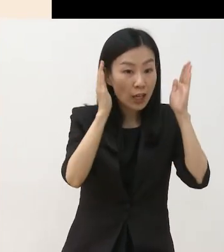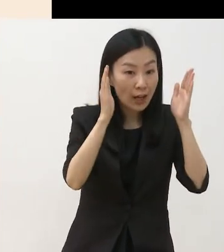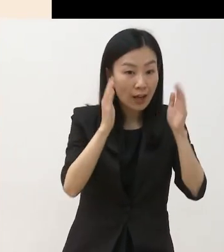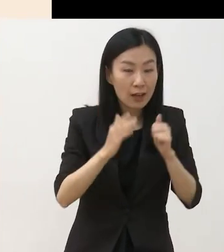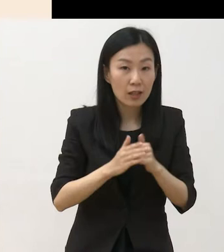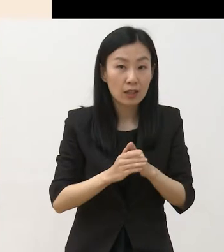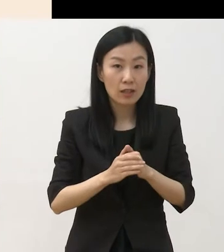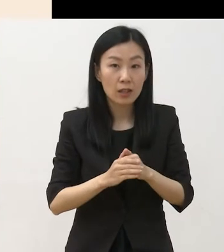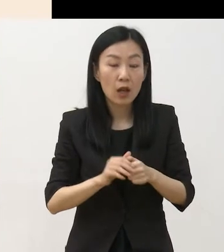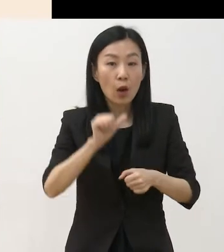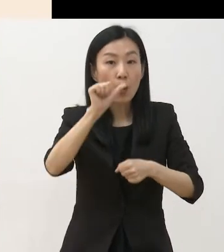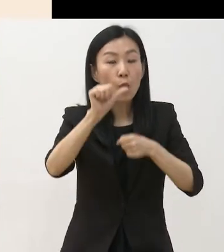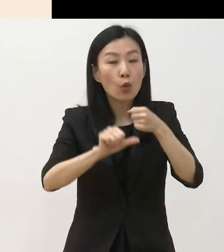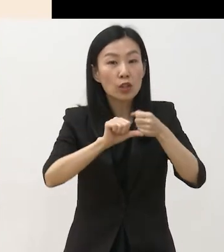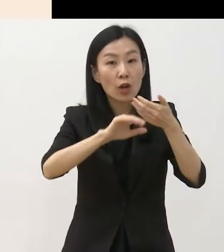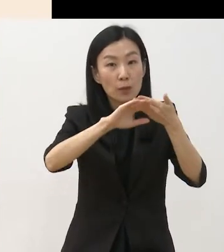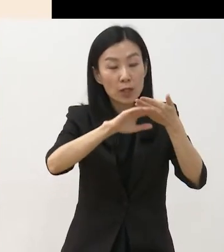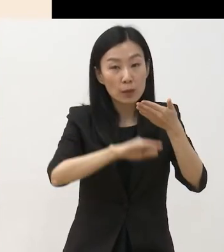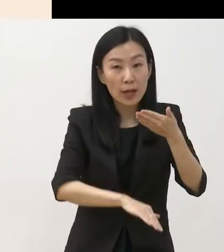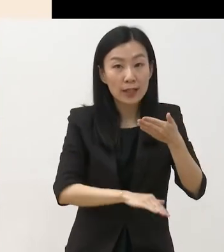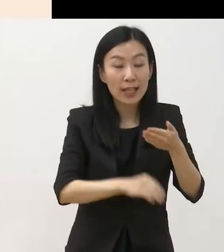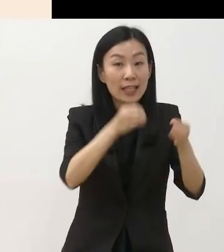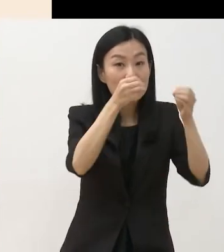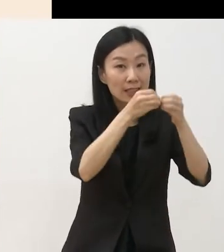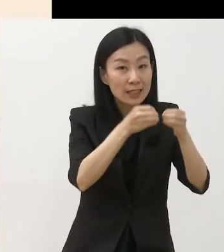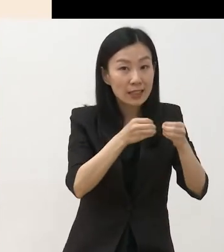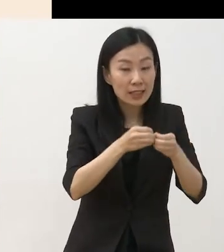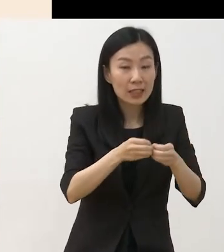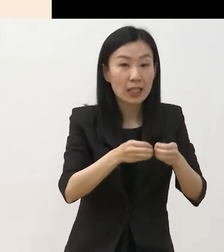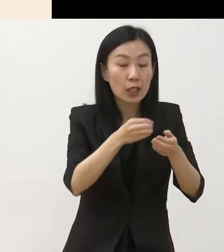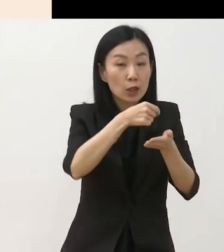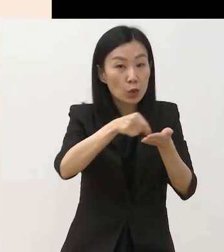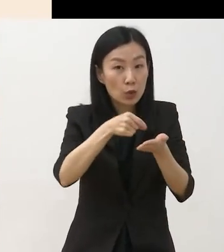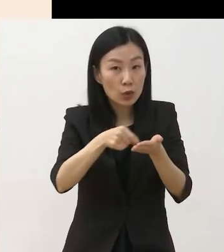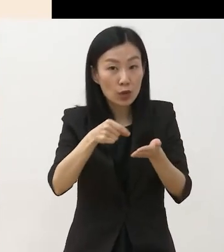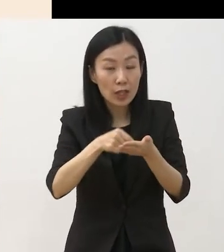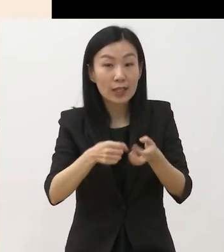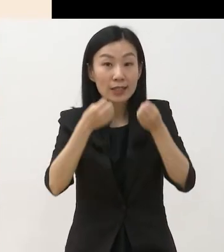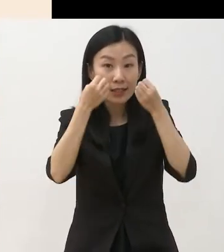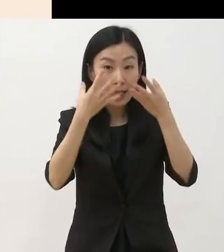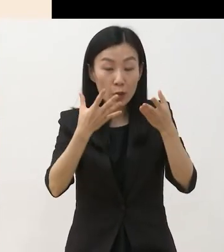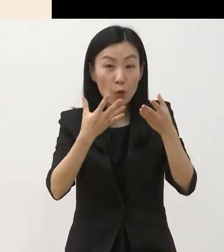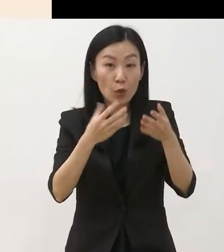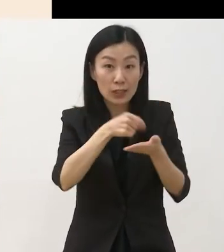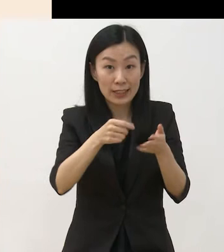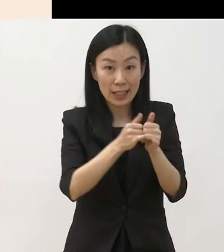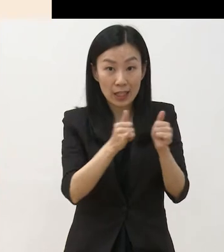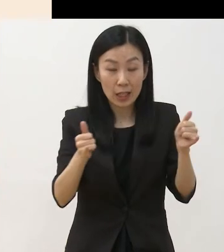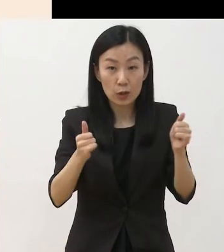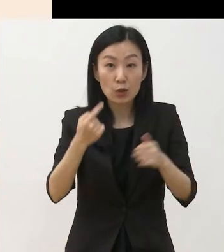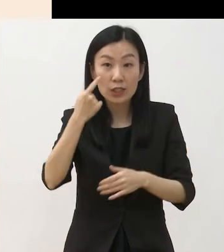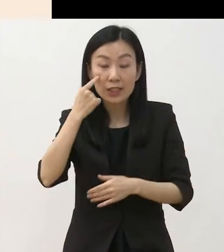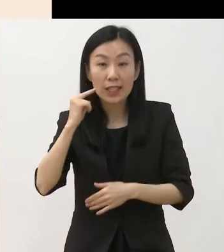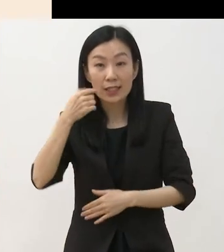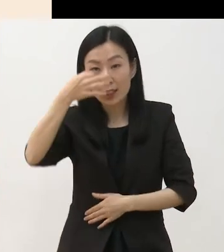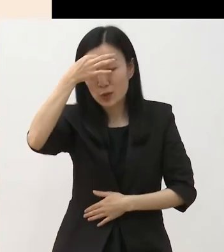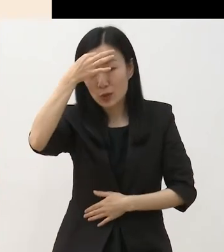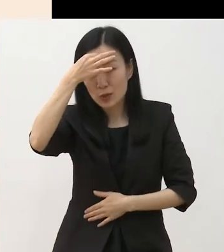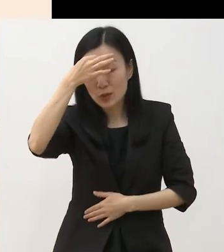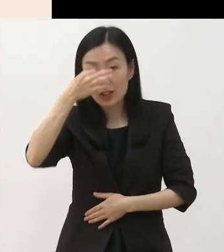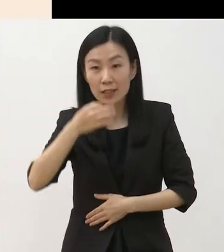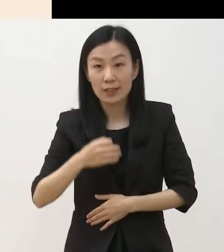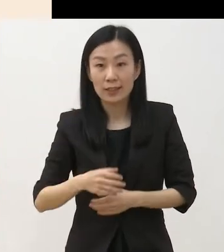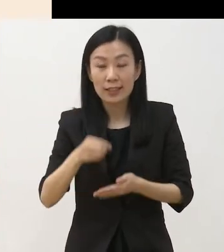등단 5년 미만의 시, 소설 분야 신진 작가이셔야 하고요. 시각예술 분야는